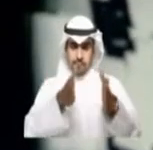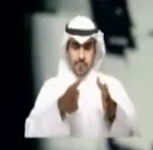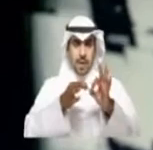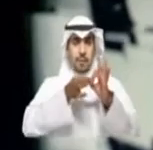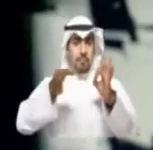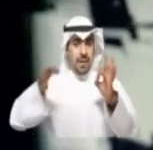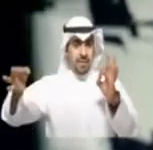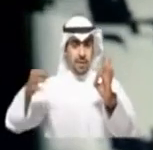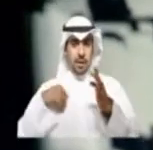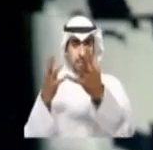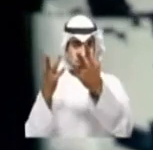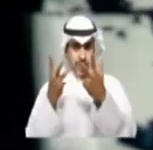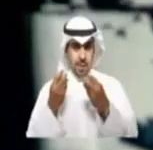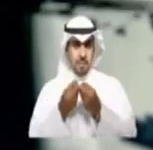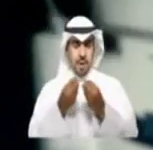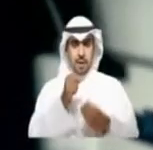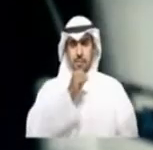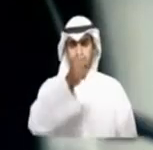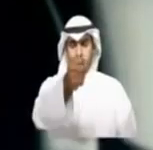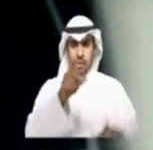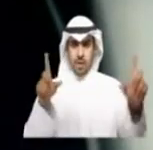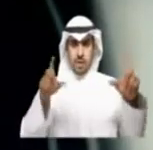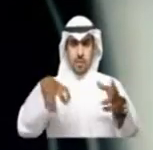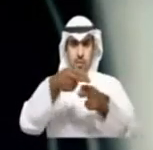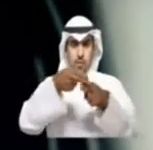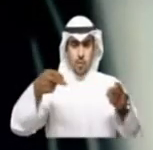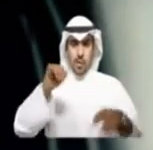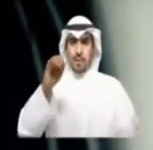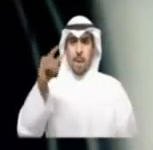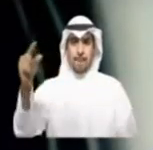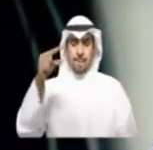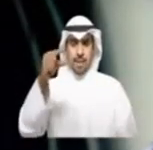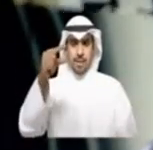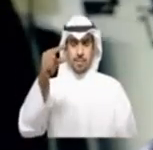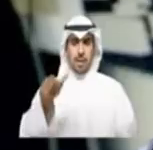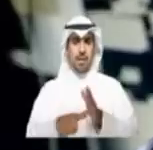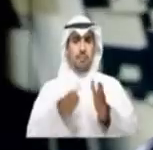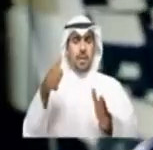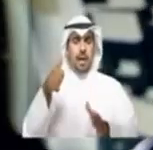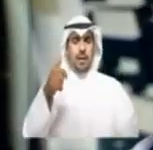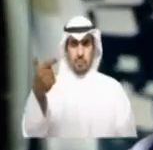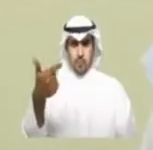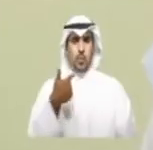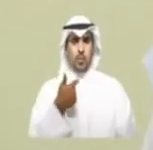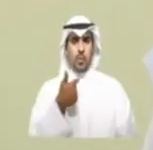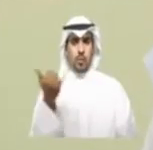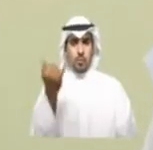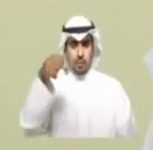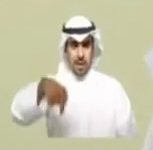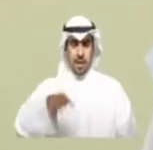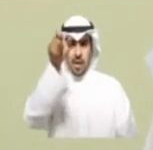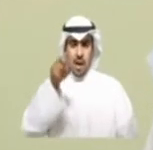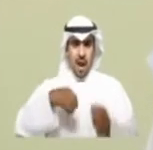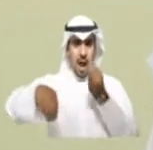إذن ينضم إلينا موفى التلفزيون دولة الكويت محمد العجمي. محمد، بداية أطلعنا على أوضاع الحج